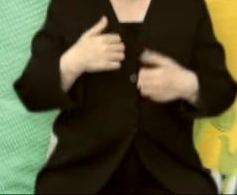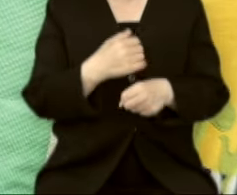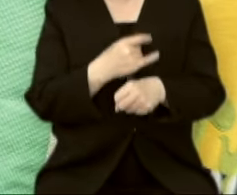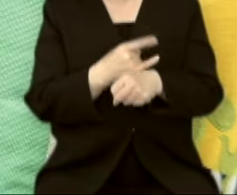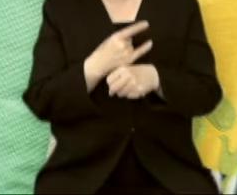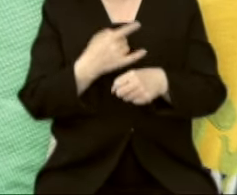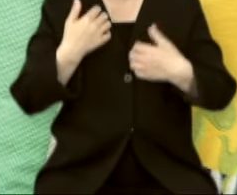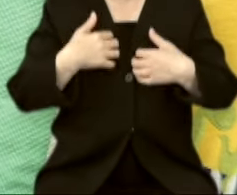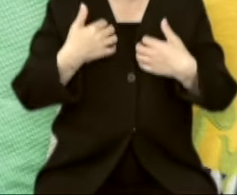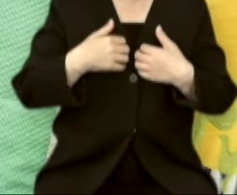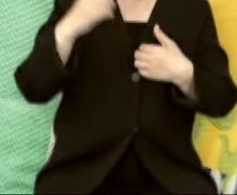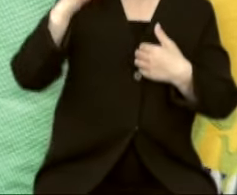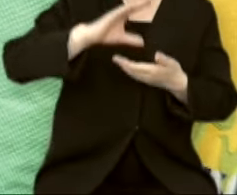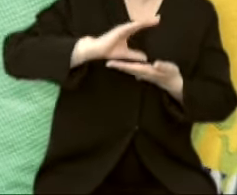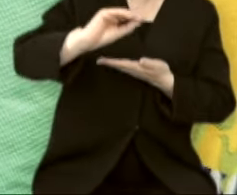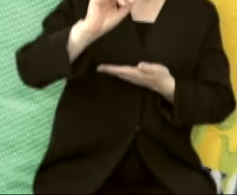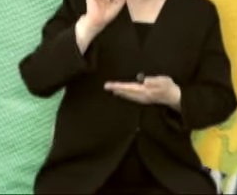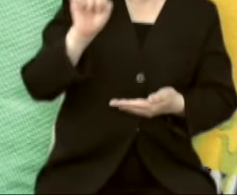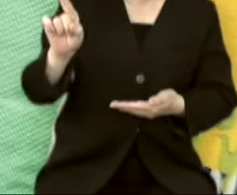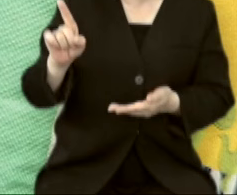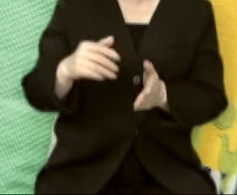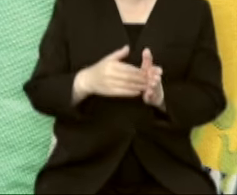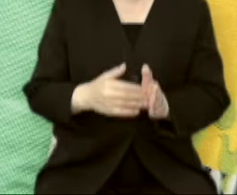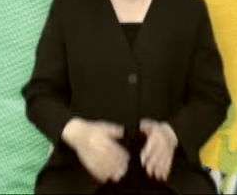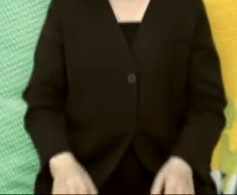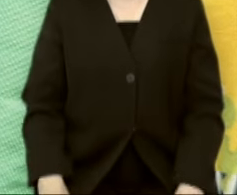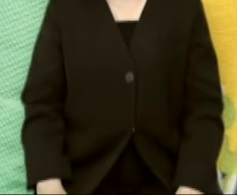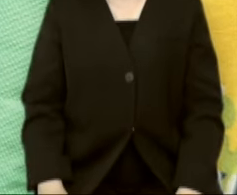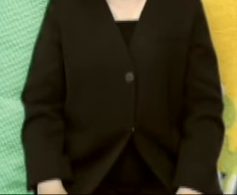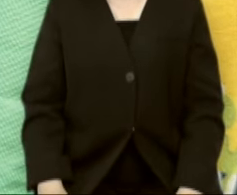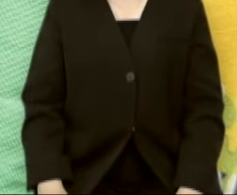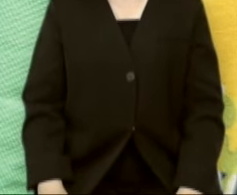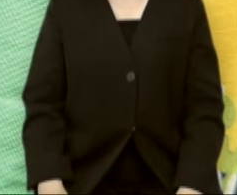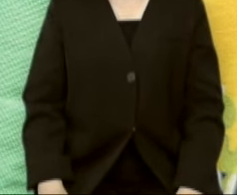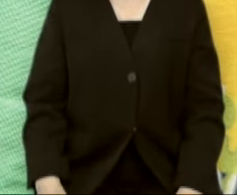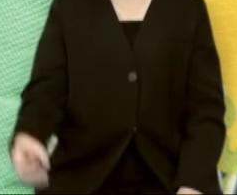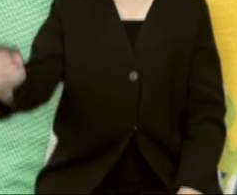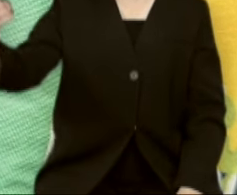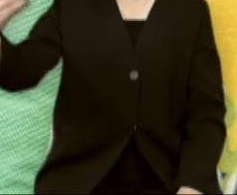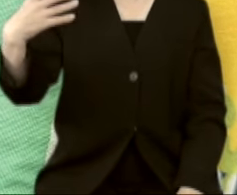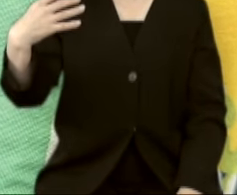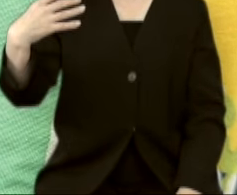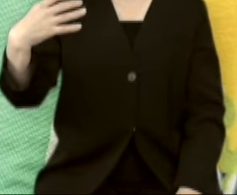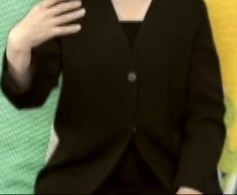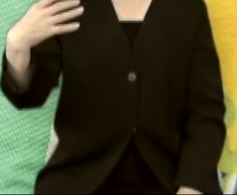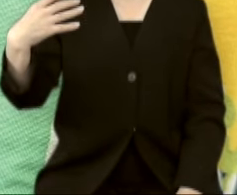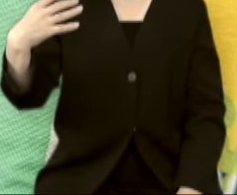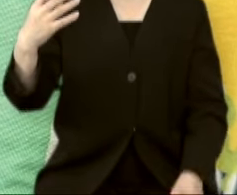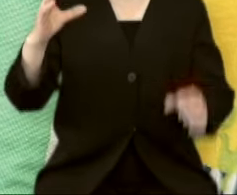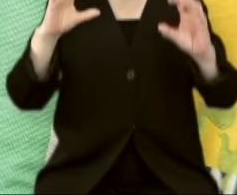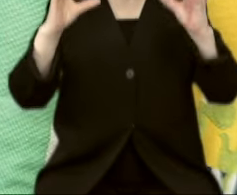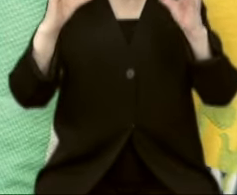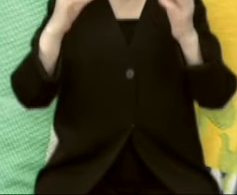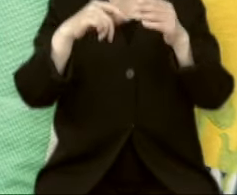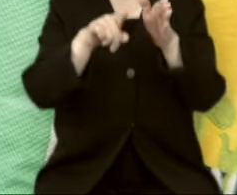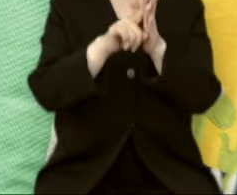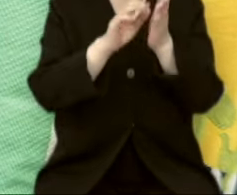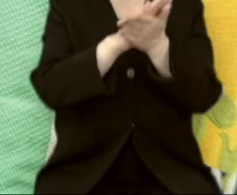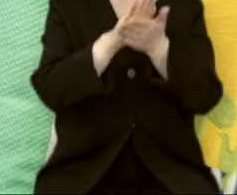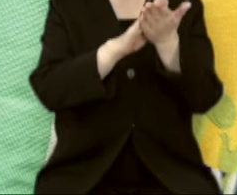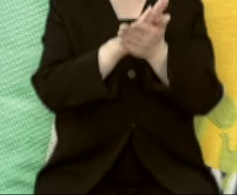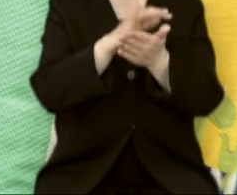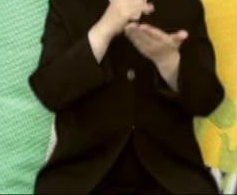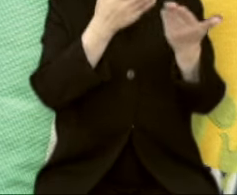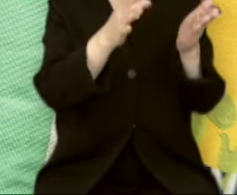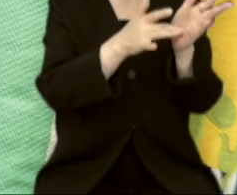게임하고 즐기다가 그냥 갈 거예요. 이렇게 얘기를 해요. 그러니까 그분이 말하기를 그러면 아이들하고 놀아만